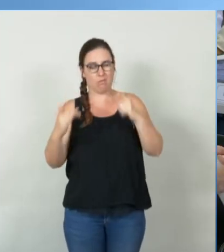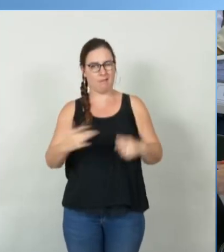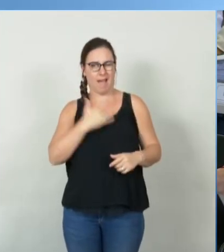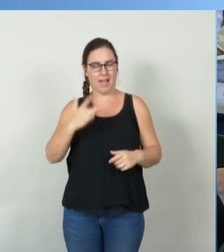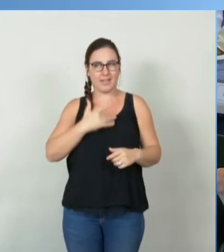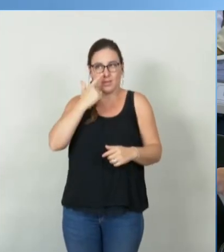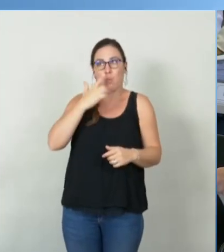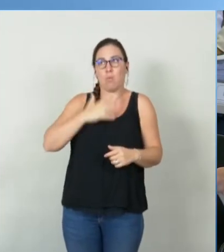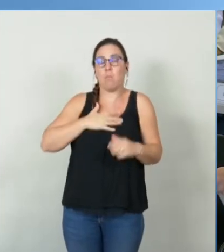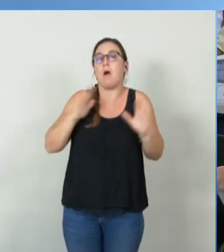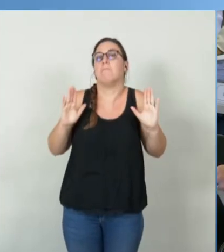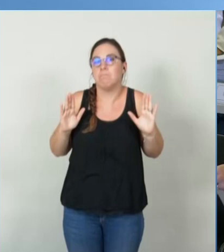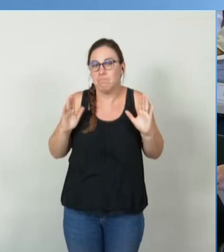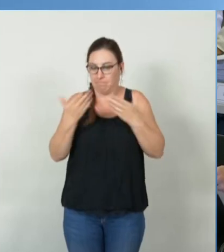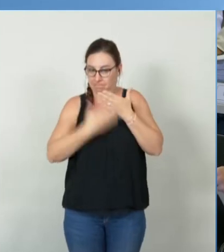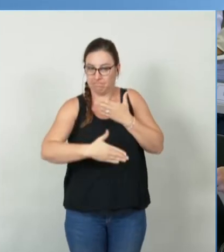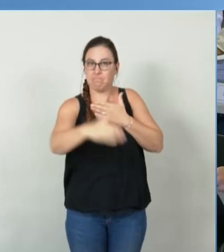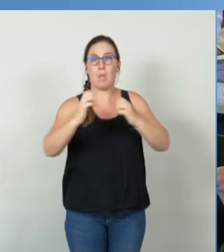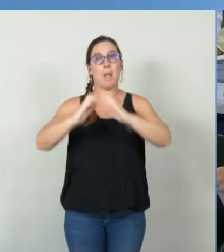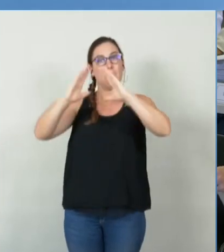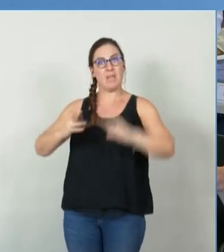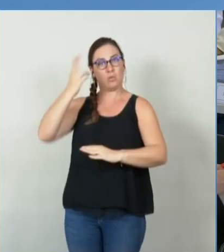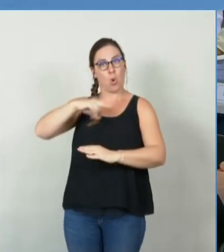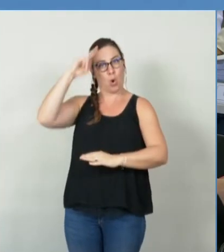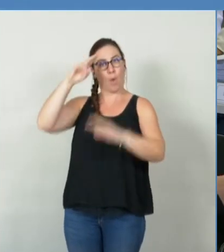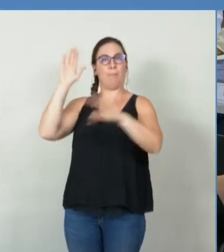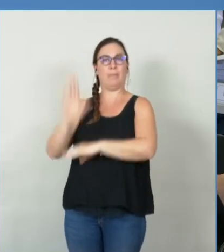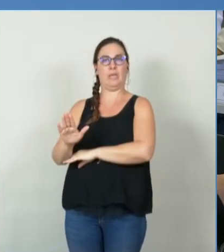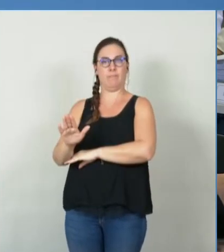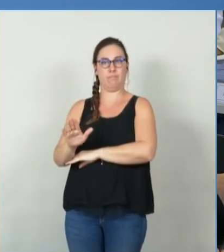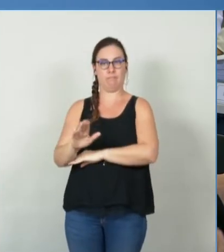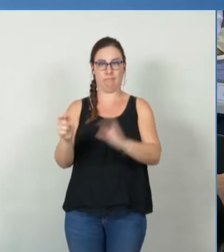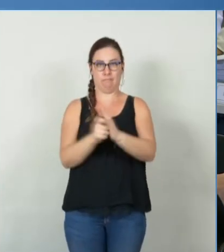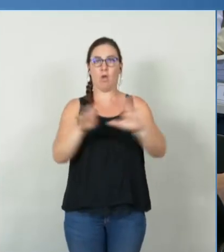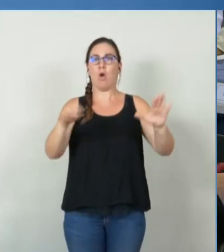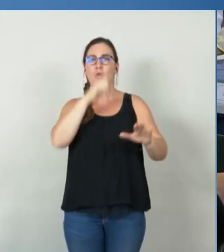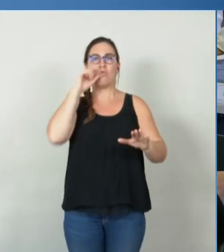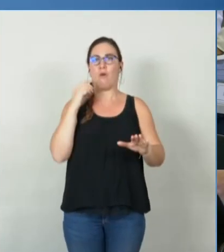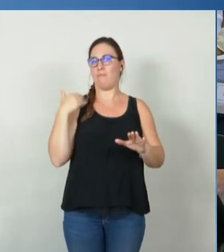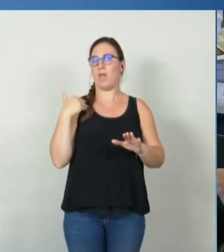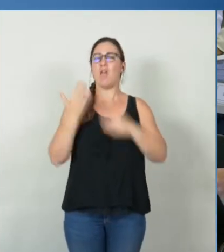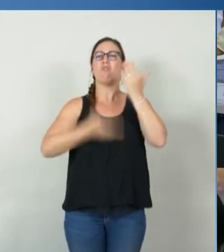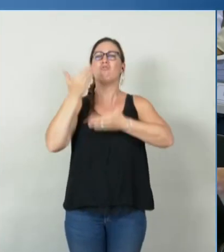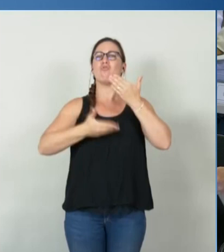je crois d'abord une Maison de l'Europe dédiée et d'ailleurs le 9 mai lors de la Journée de l'Europe il y avait en fait très très peu de monde à la Maison